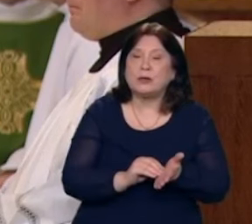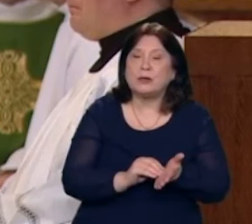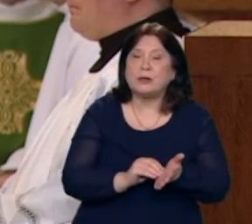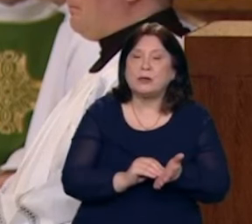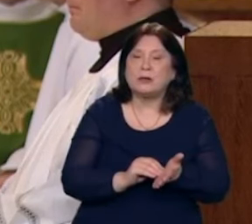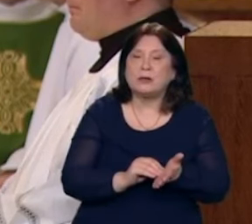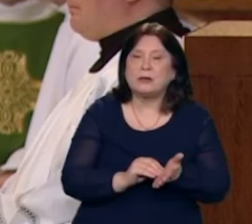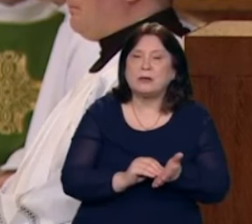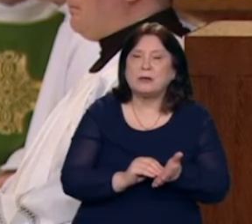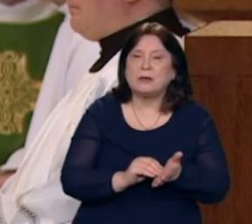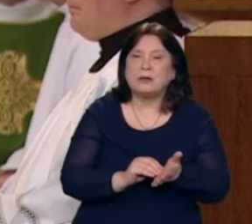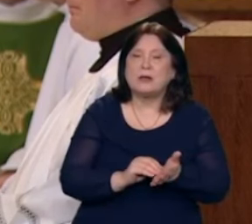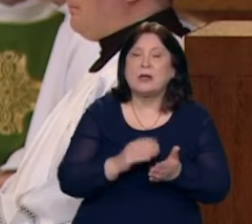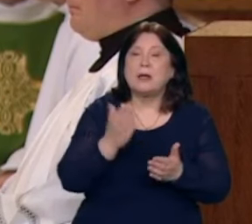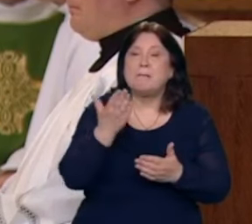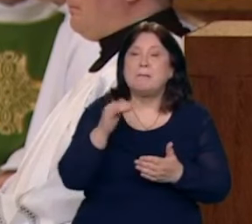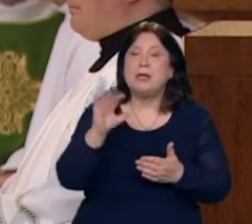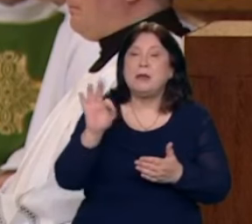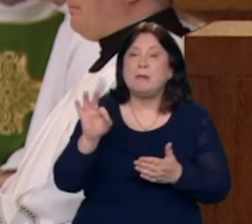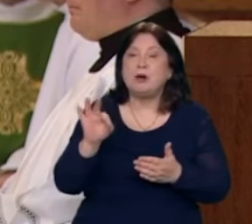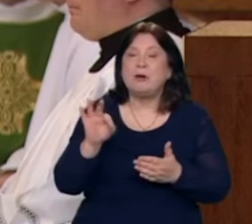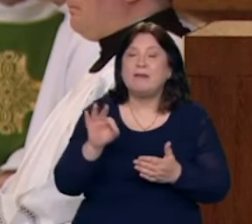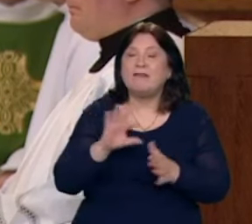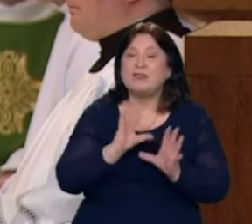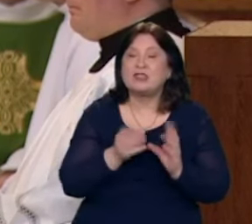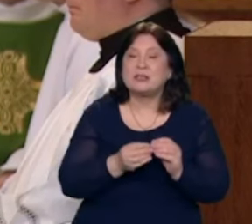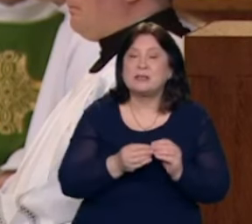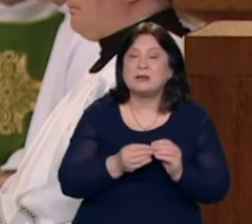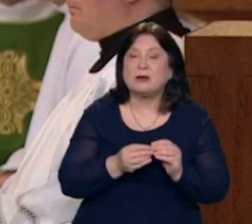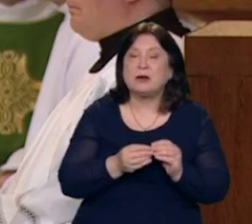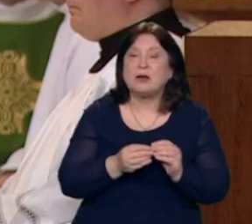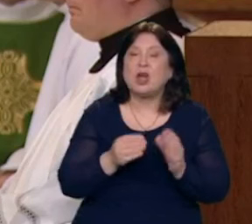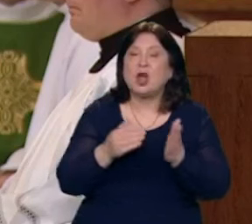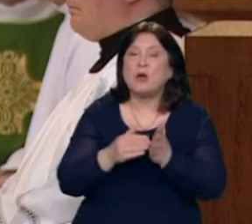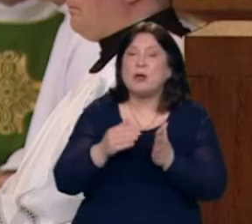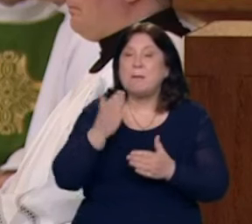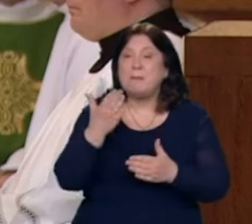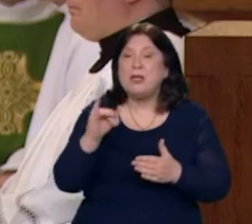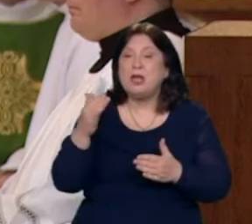malr mimo wszystko Mimo ograniczeń